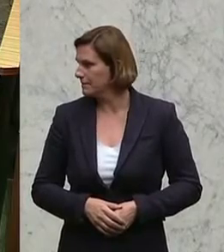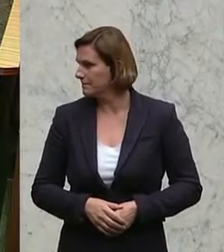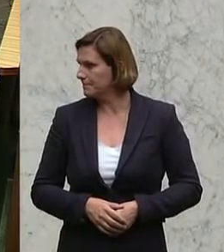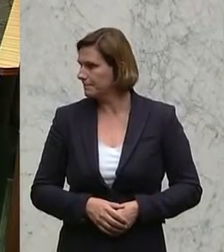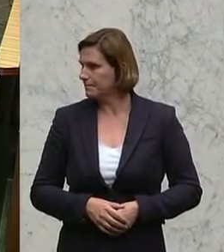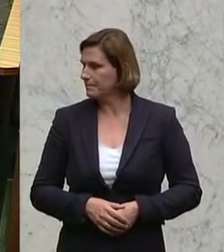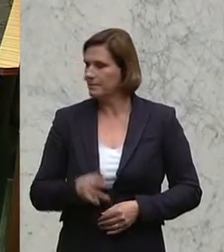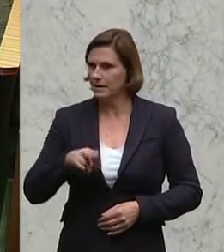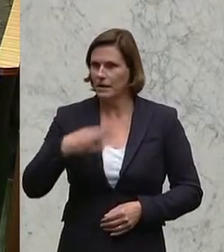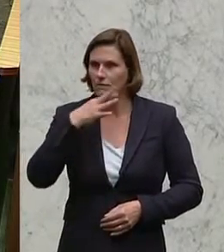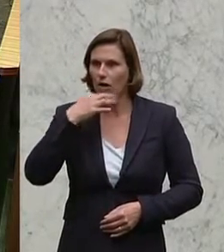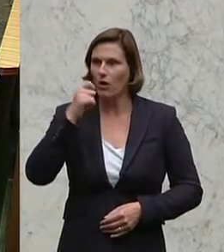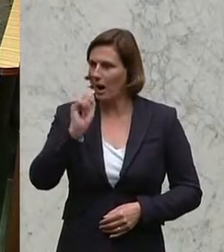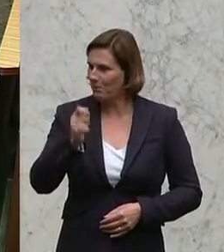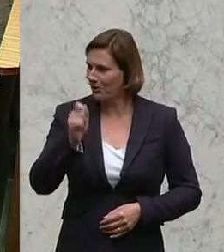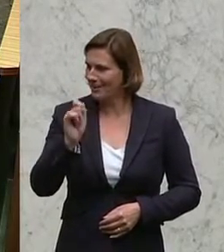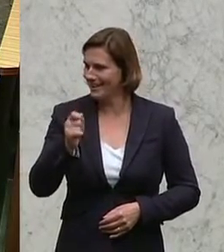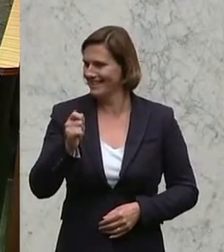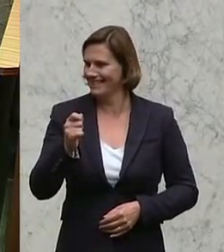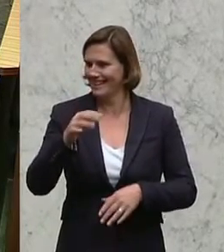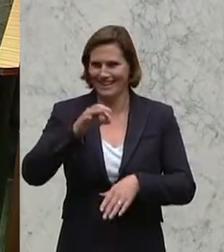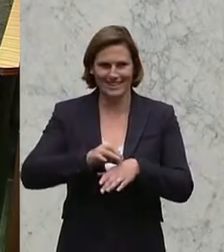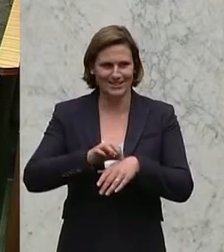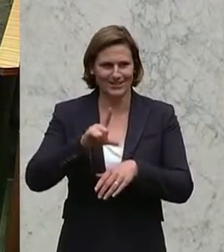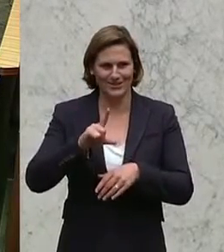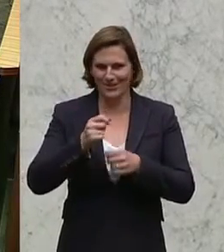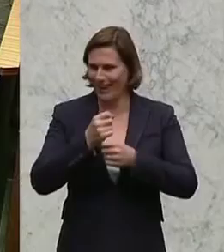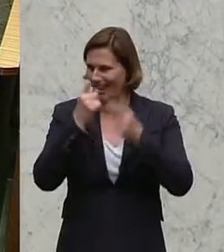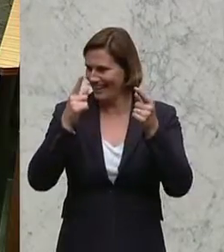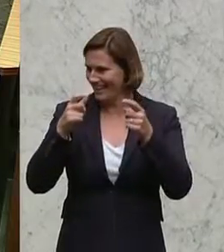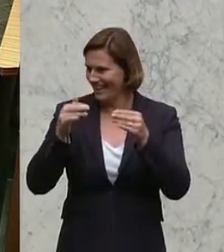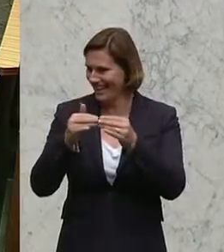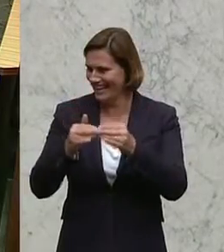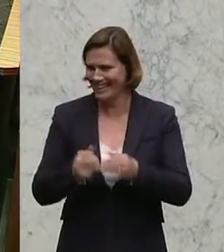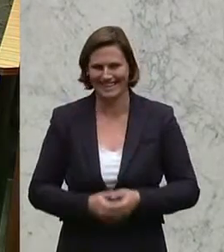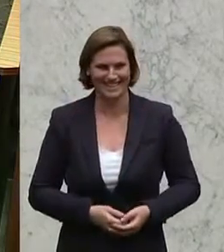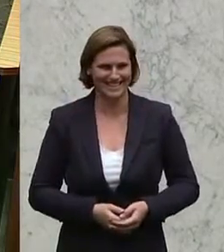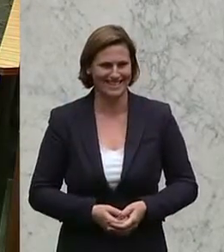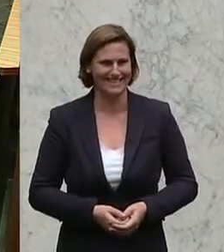Lob für das neue Vermessungsgesetz kommt von Thomas Schellenbacher von der FPÖ als nächste Rede.